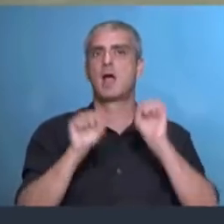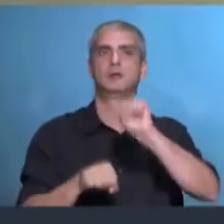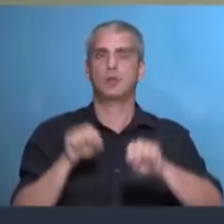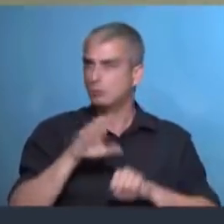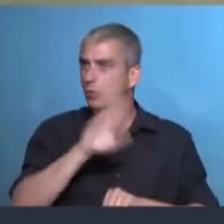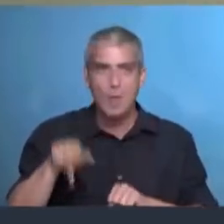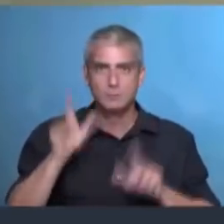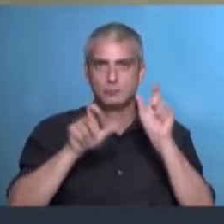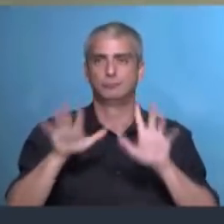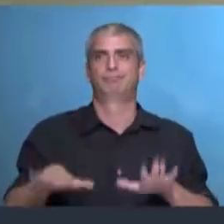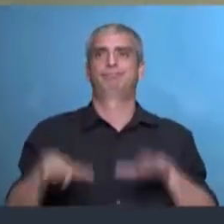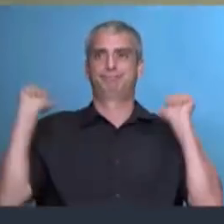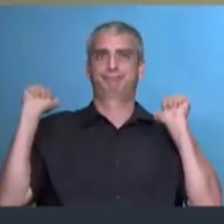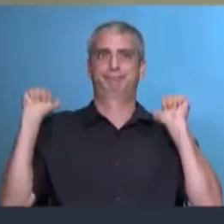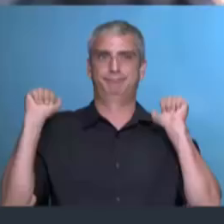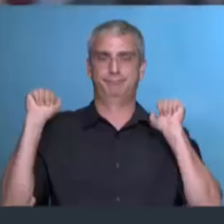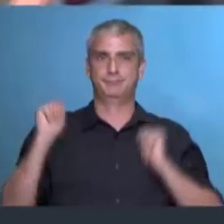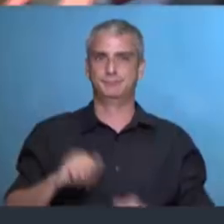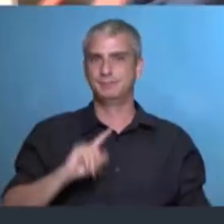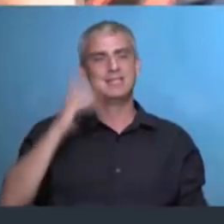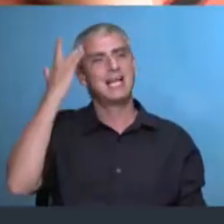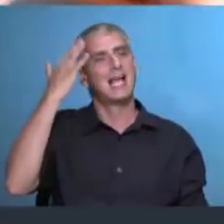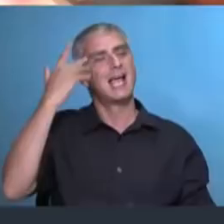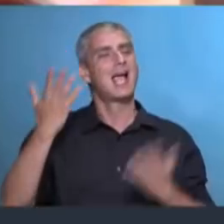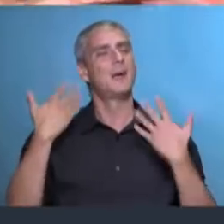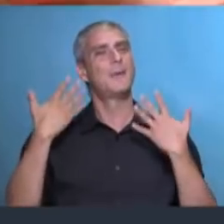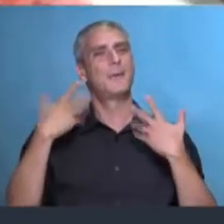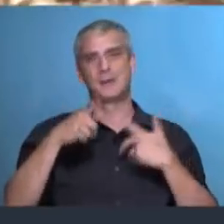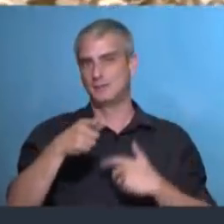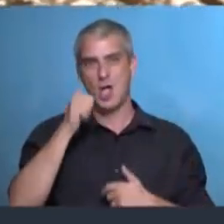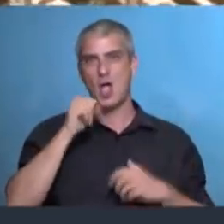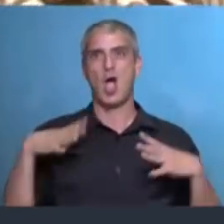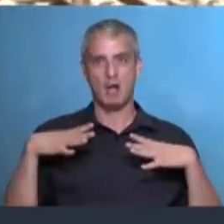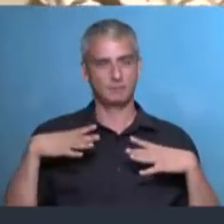מכאן את כל מי שפינצ'ז על שייט צונן לחופשה משפחתית.